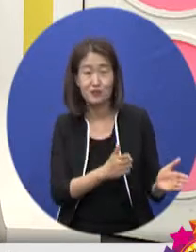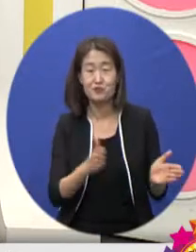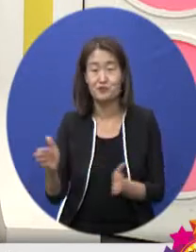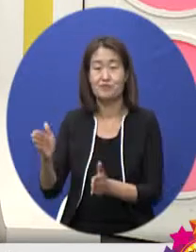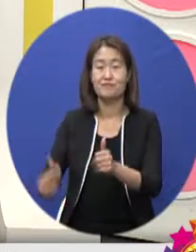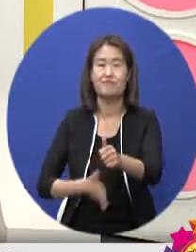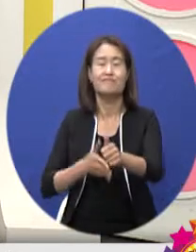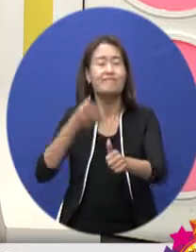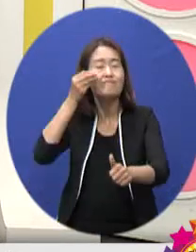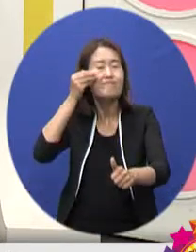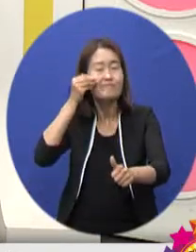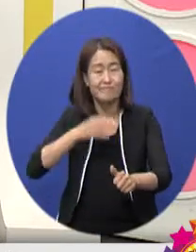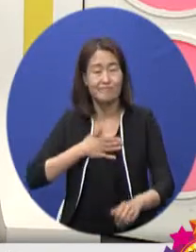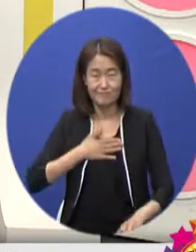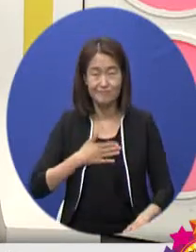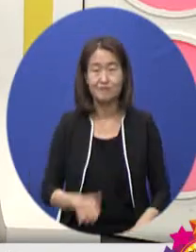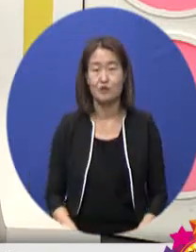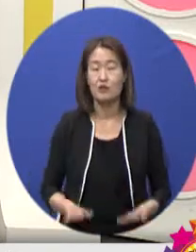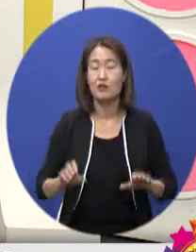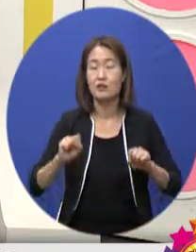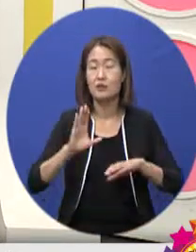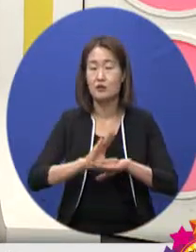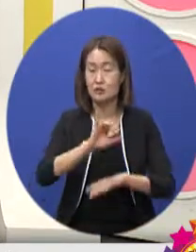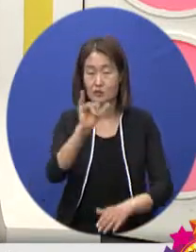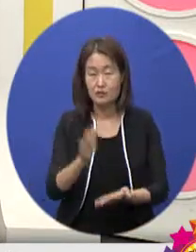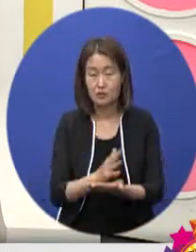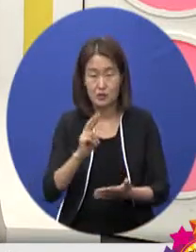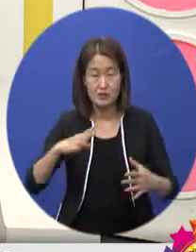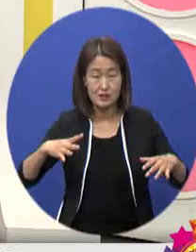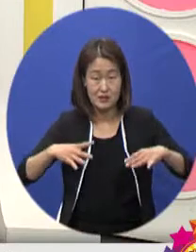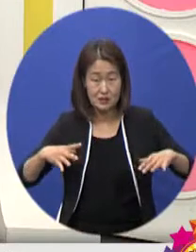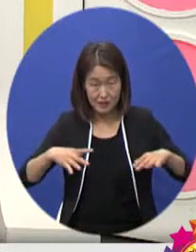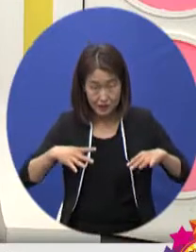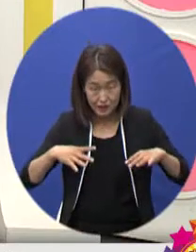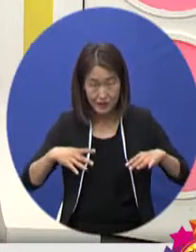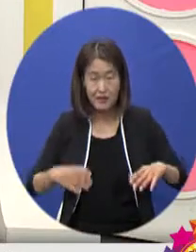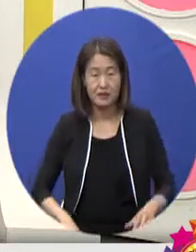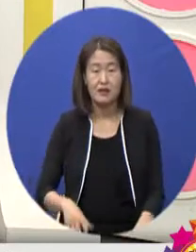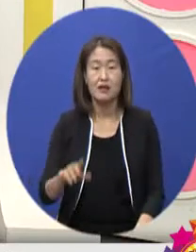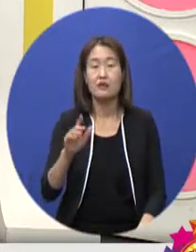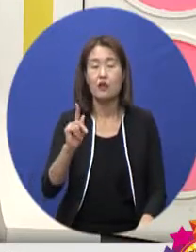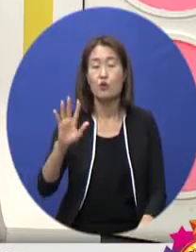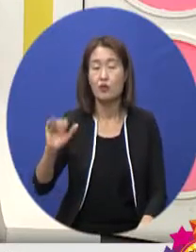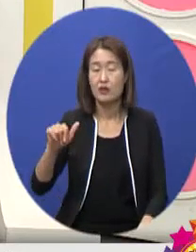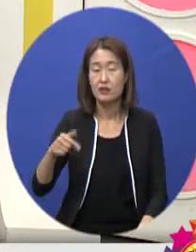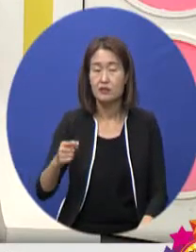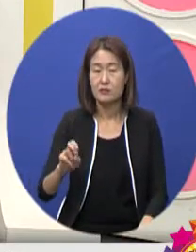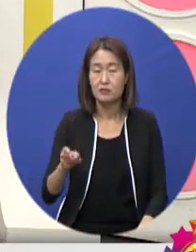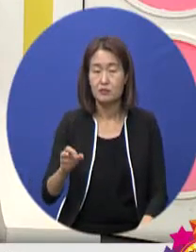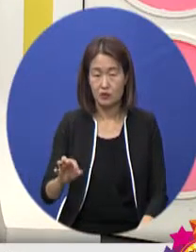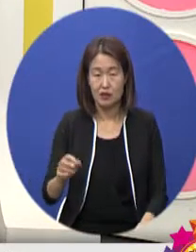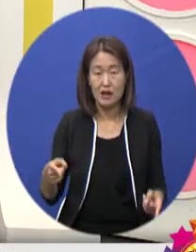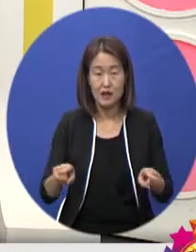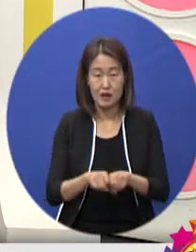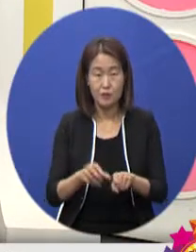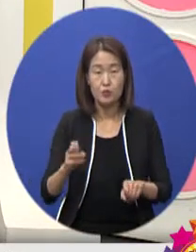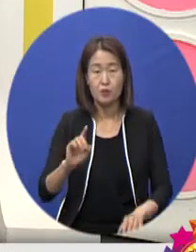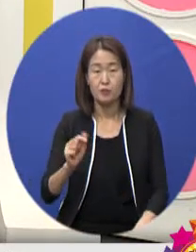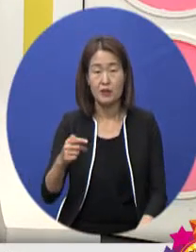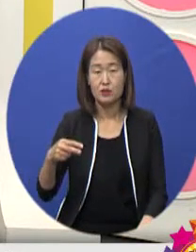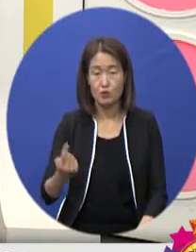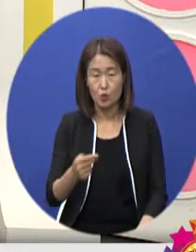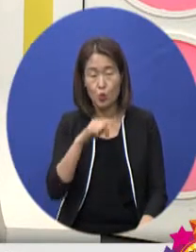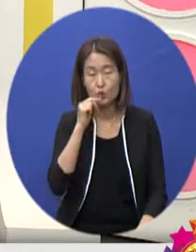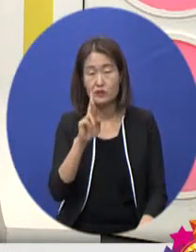준비해주세요 어머니. 네네네. 네, 네, 네. 네. 네. 오늘 생방송 전국 나눔 노래자랑은 KY 그룹과 함께 진행되었고요. 반도넷에서